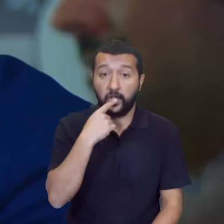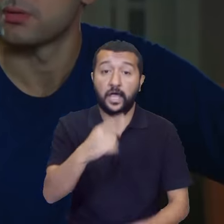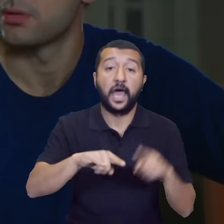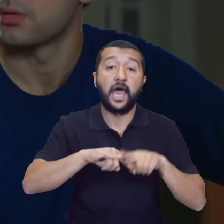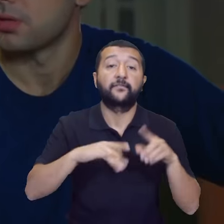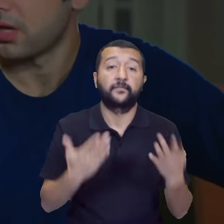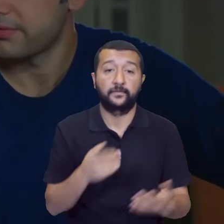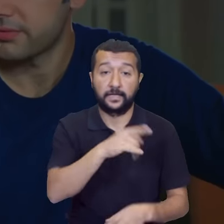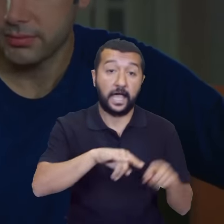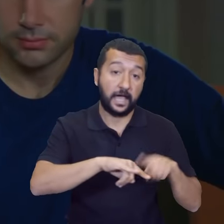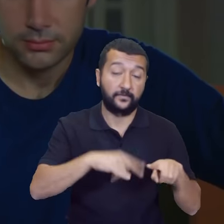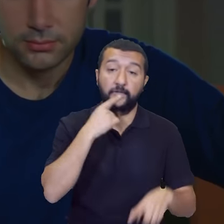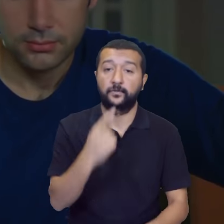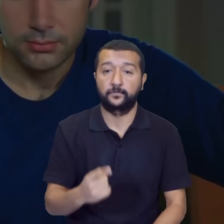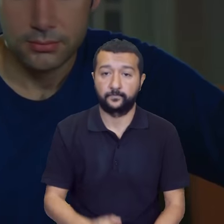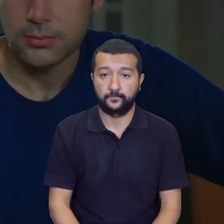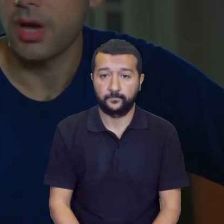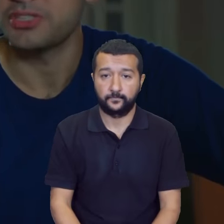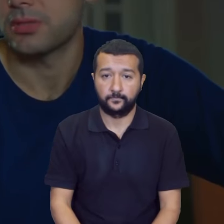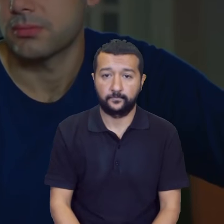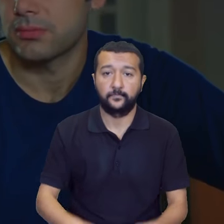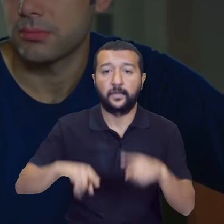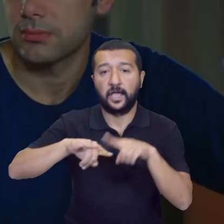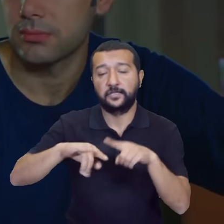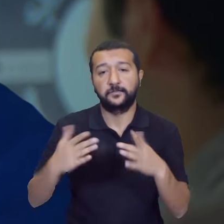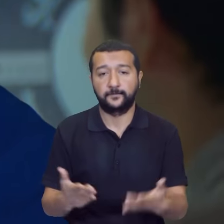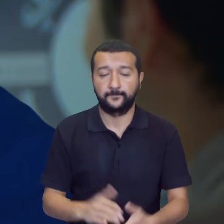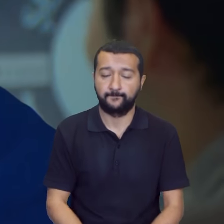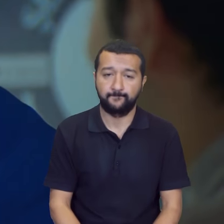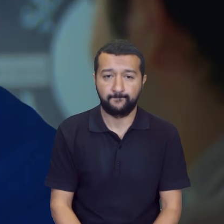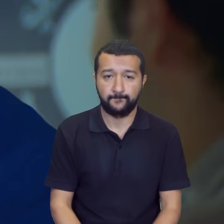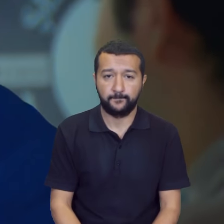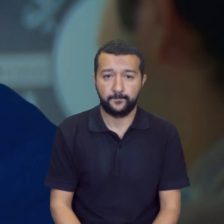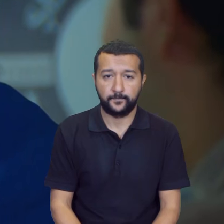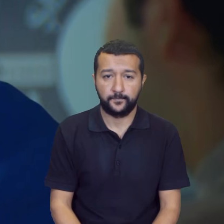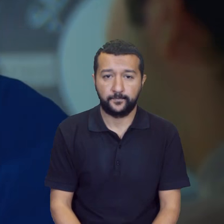bak. Harf. Harf. Harf. Haş.